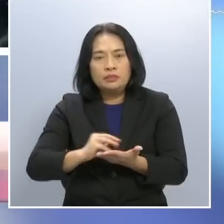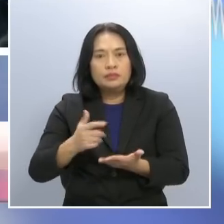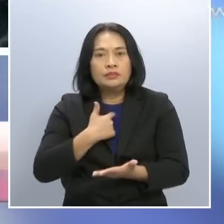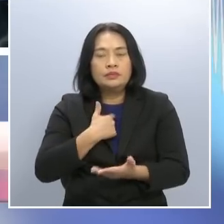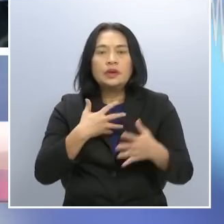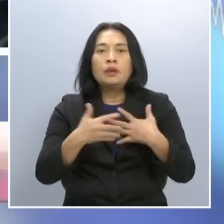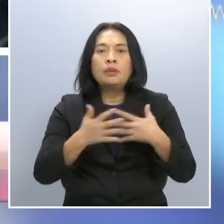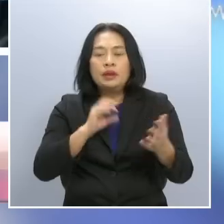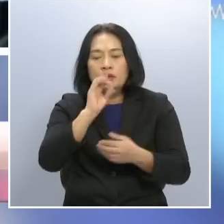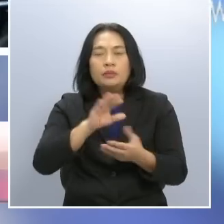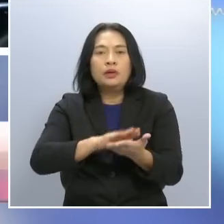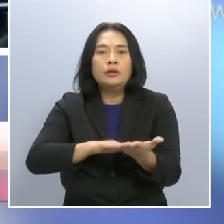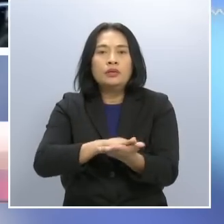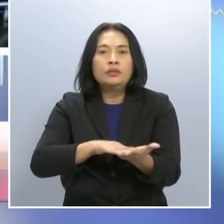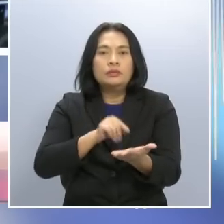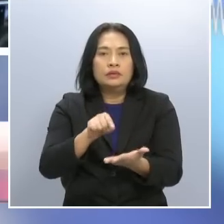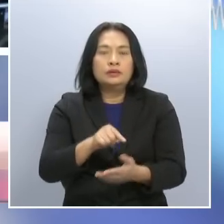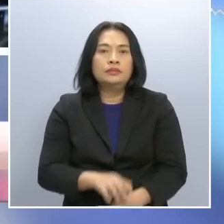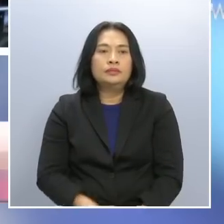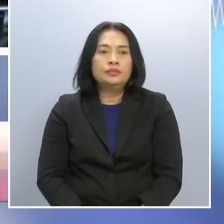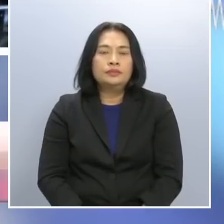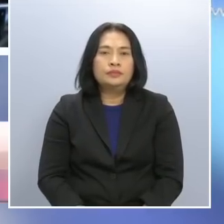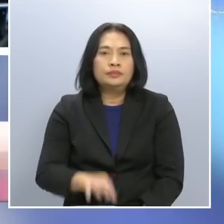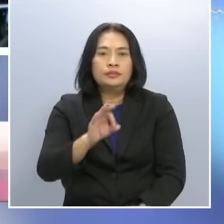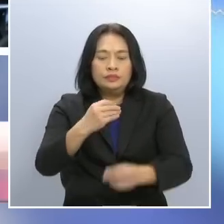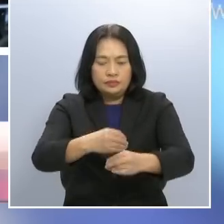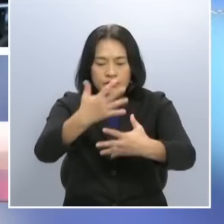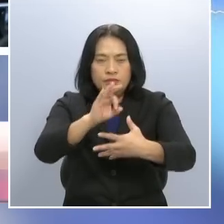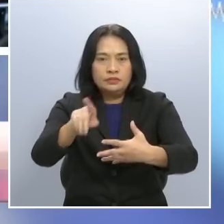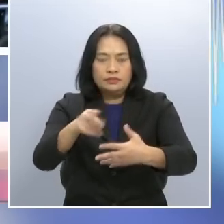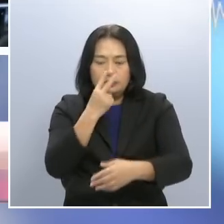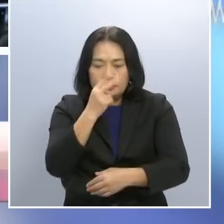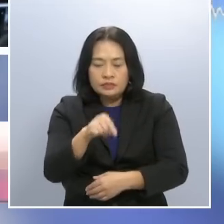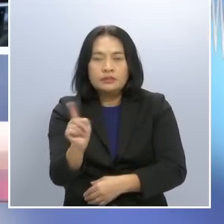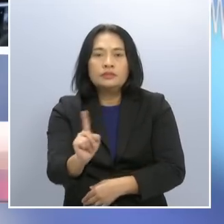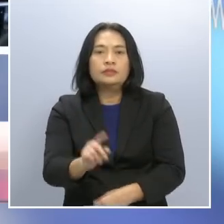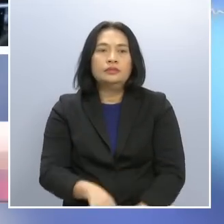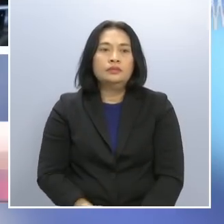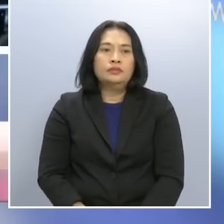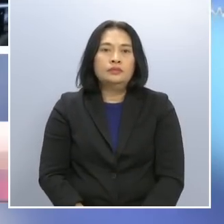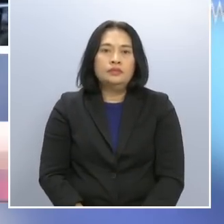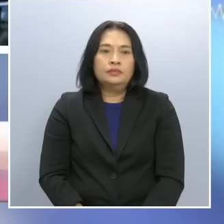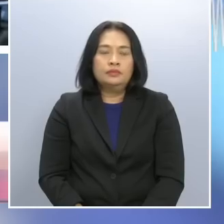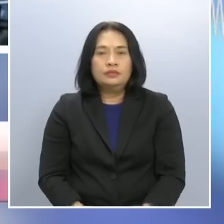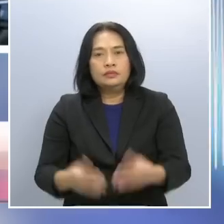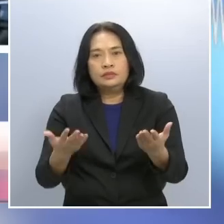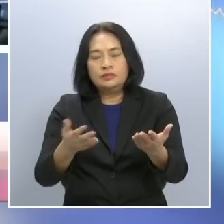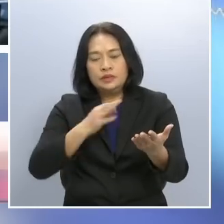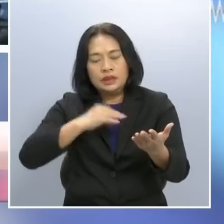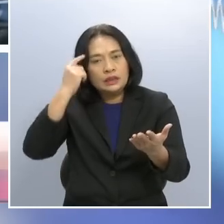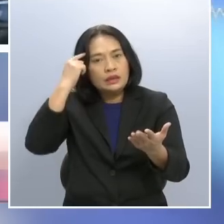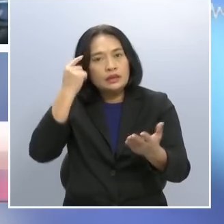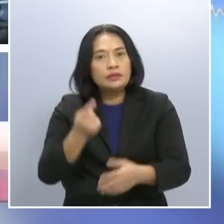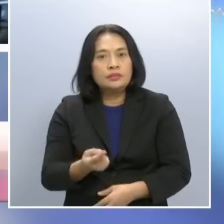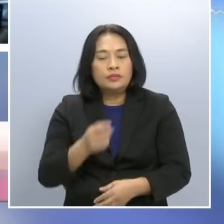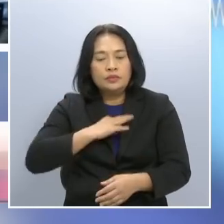ไม่เป็นไรก็ขอโทษแล้วก็เดี๋ยวก็รอเดี๋ยวพอผมโพสต์เสร็จเดี๋ยวแล้วก็รอว่าท่าทีเขาจะเป็นยังไงถ้าเกิดเขายังแบบคิดว่าจะ